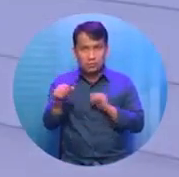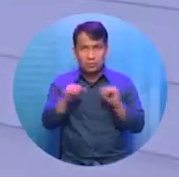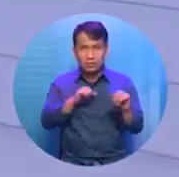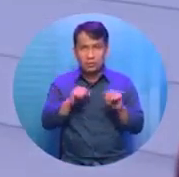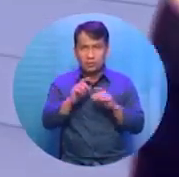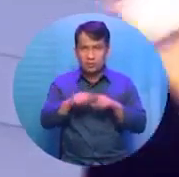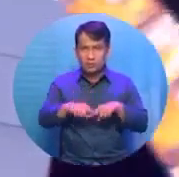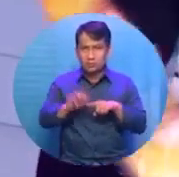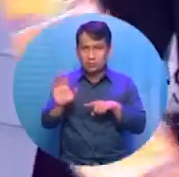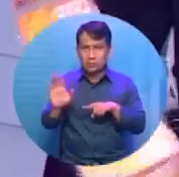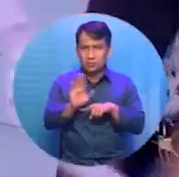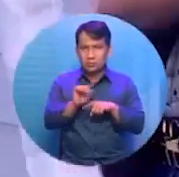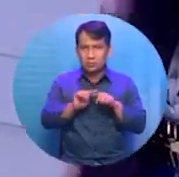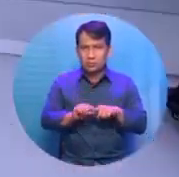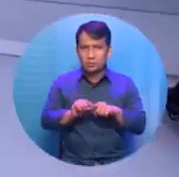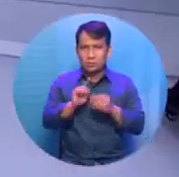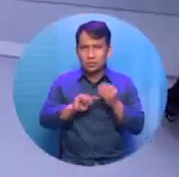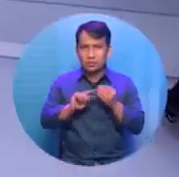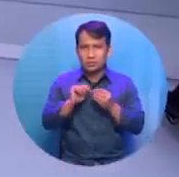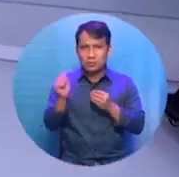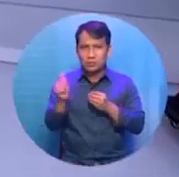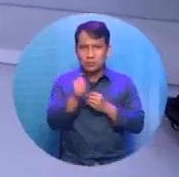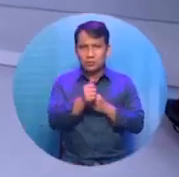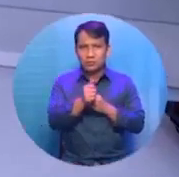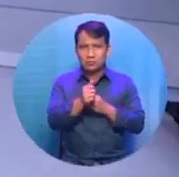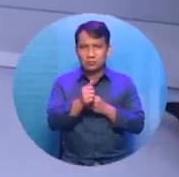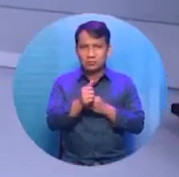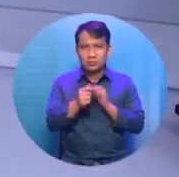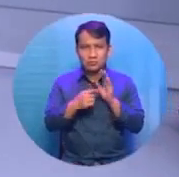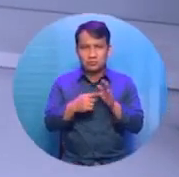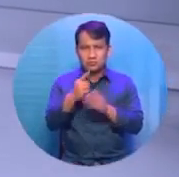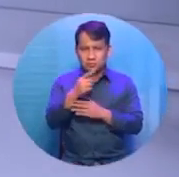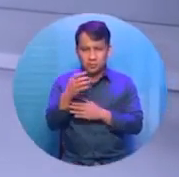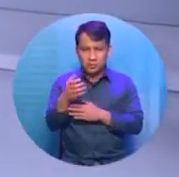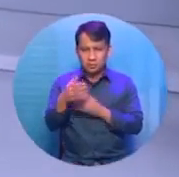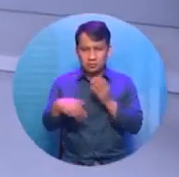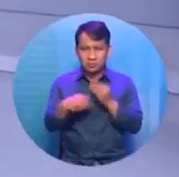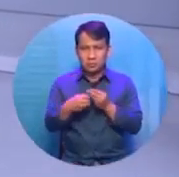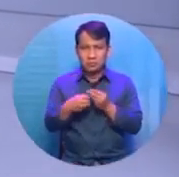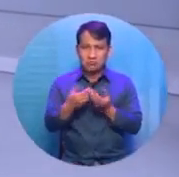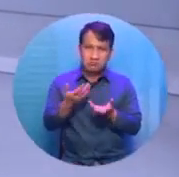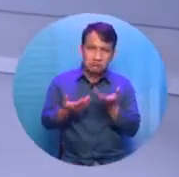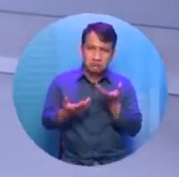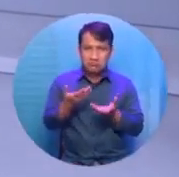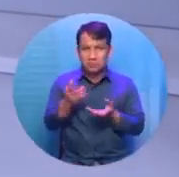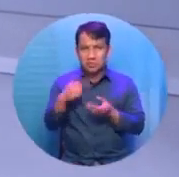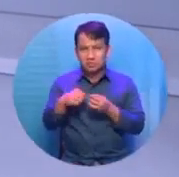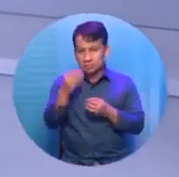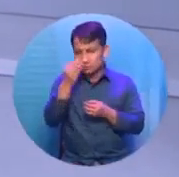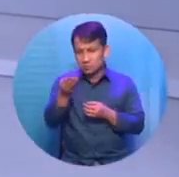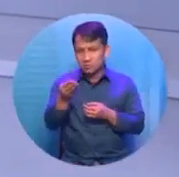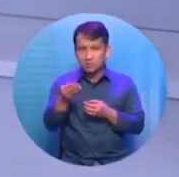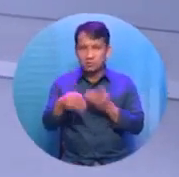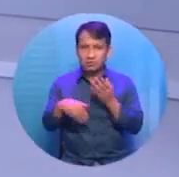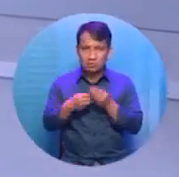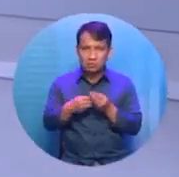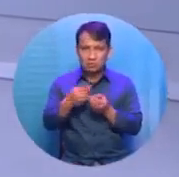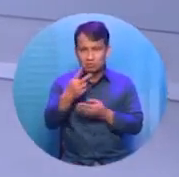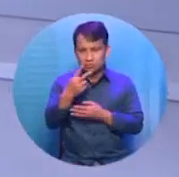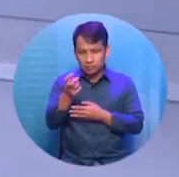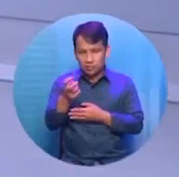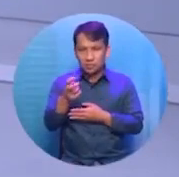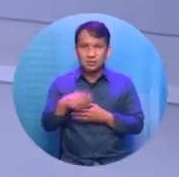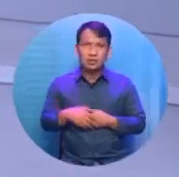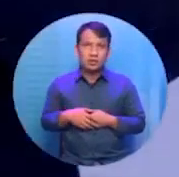aba, depende, from now on, depende. Pag yung medyo sintunado, 100. Pag medyo konting sintunado lang,